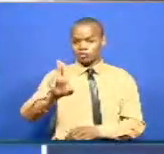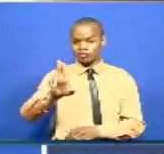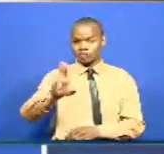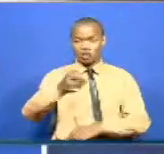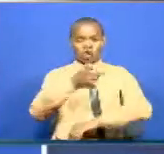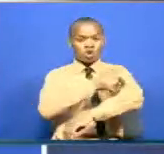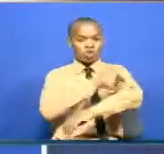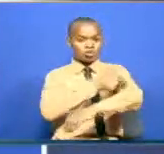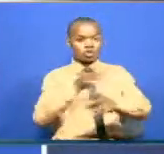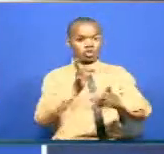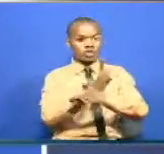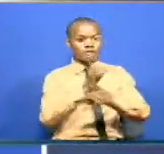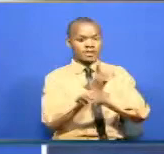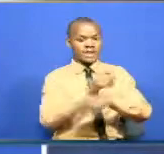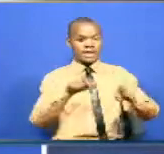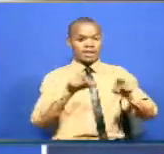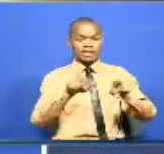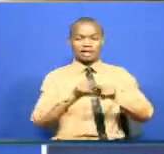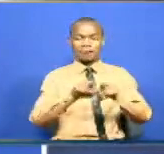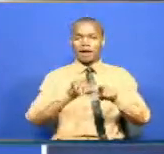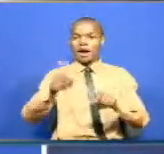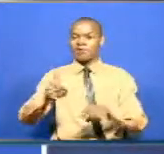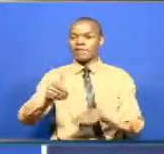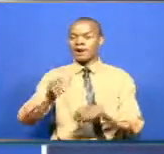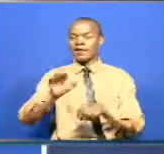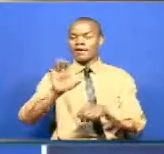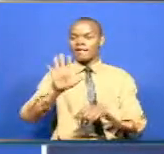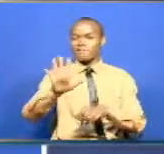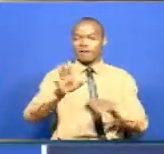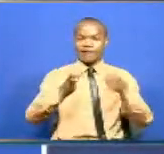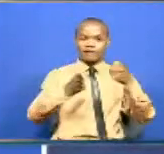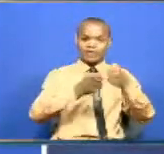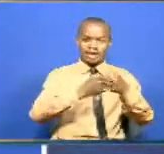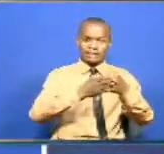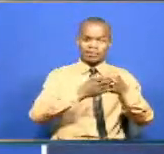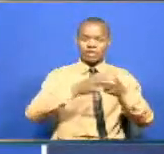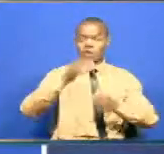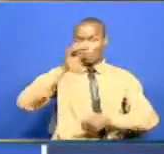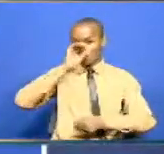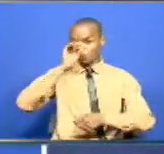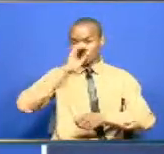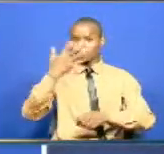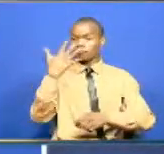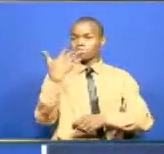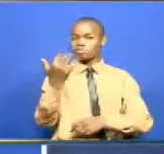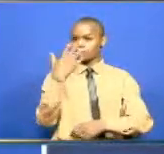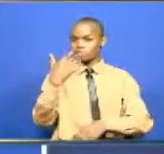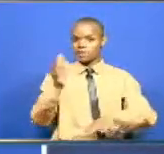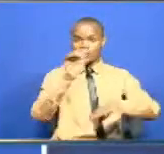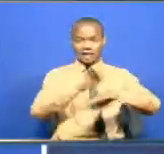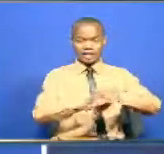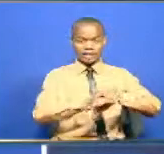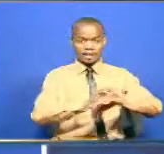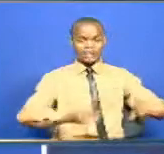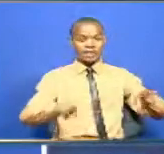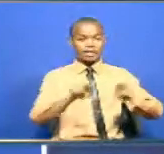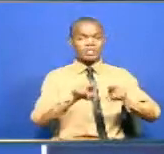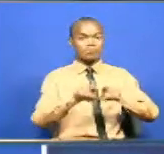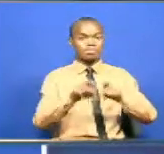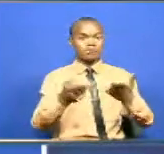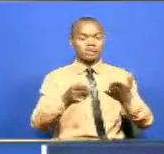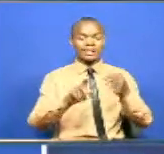hospitali mbalimbali, ili hali wengine 59 wanapokea hewa ya oksijeni. Hili katika kipindi hicho visa